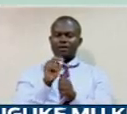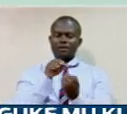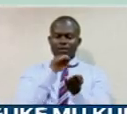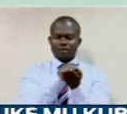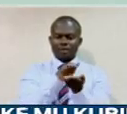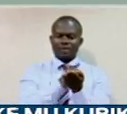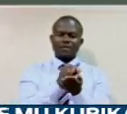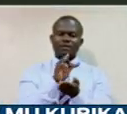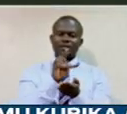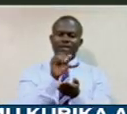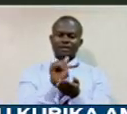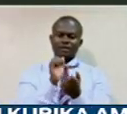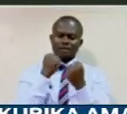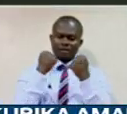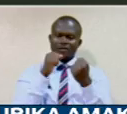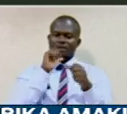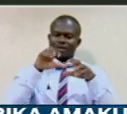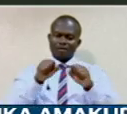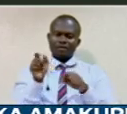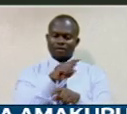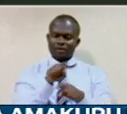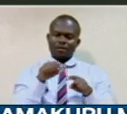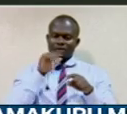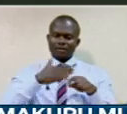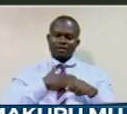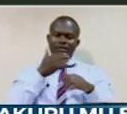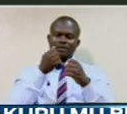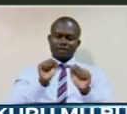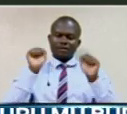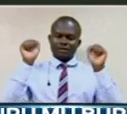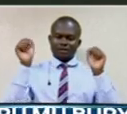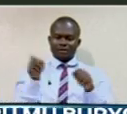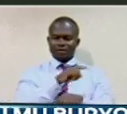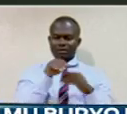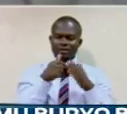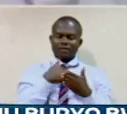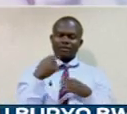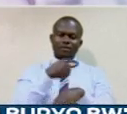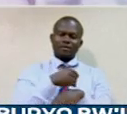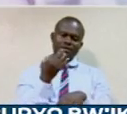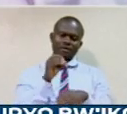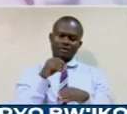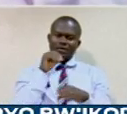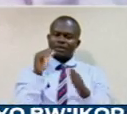rya FDI inkingi rwasanze badahamwa n'ibyaha. Utishimiye imikirize y'uru rubanza afite iminsi 30 yo